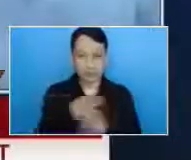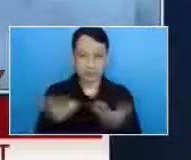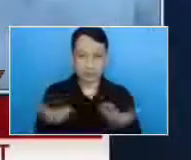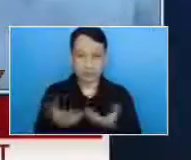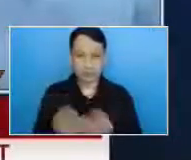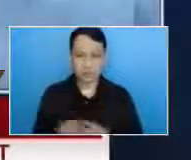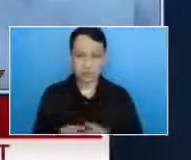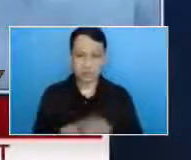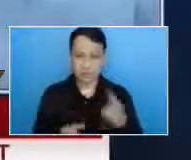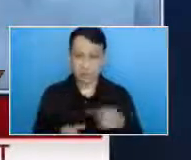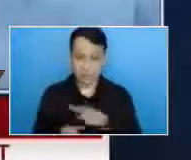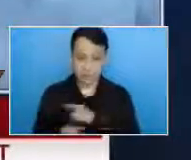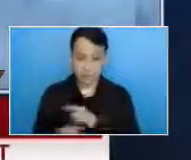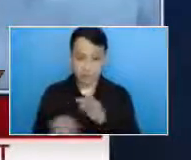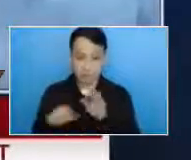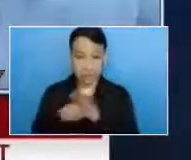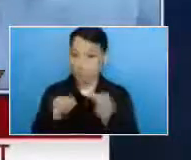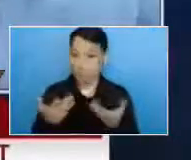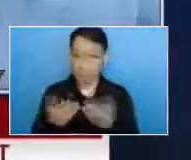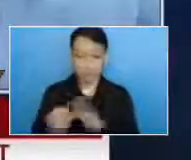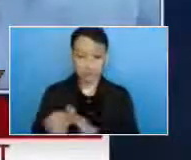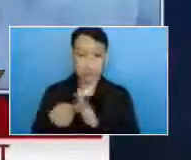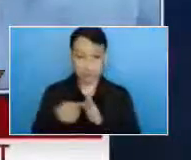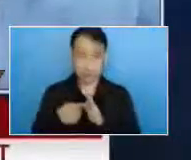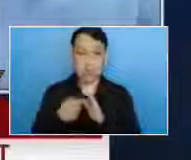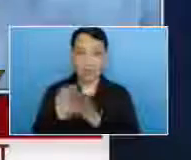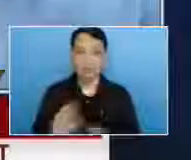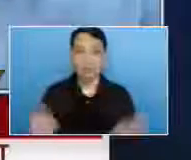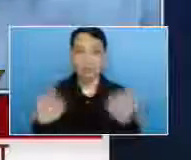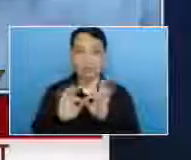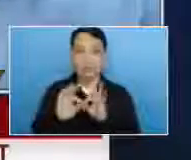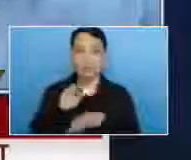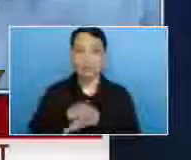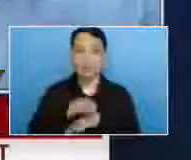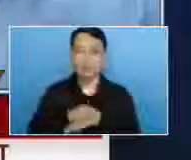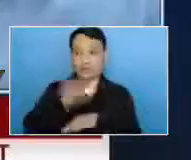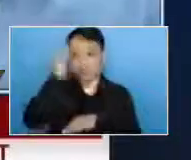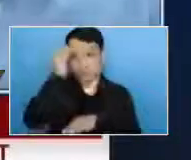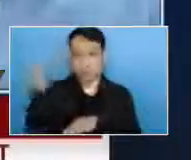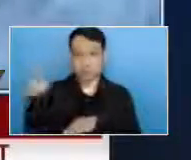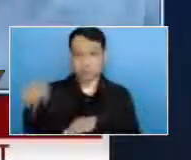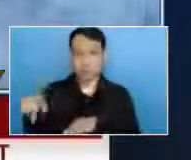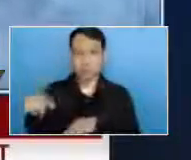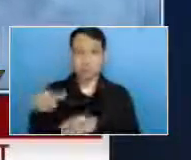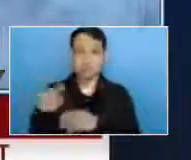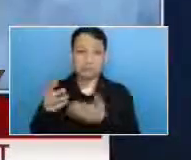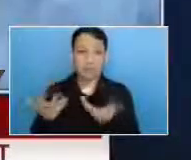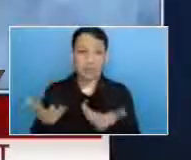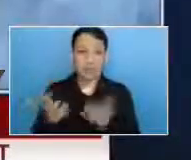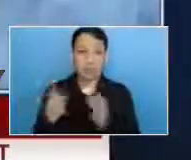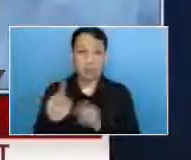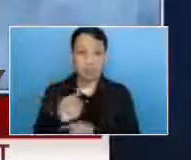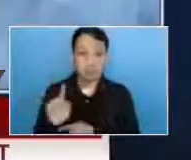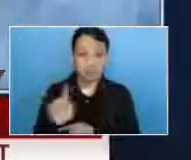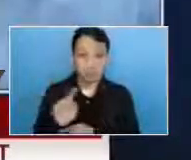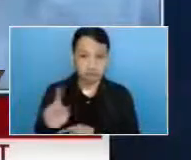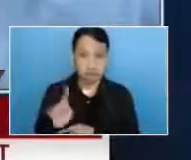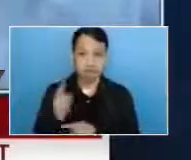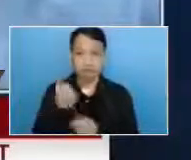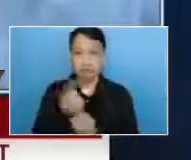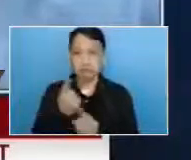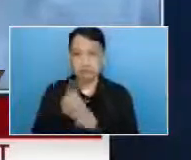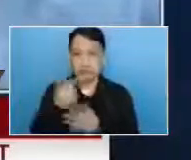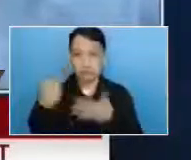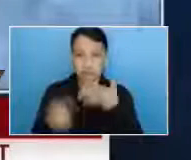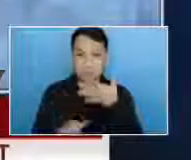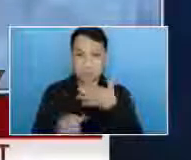ni Secretary Anyo sa ating mga barangay officials ay yung mga pinagbabawal na disco, yung mga beach parties, pool